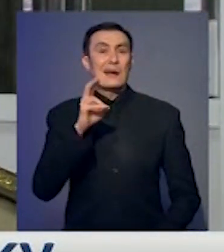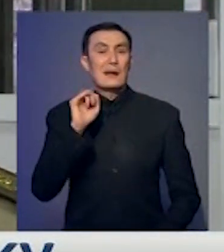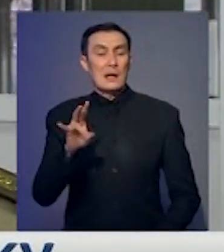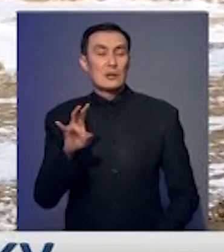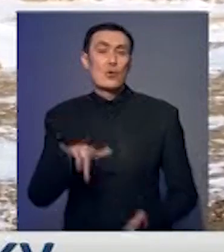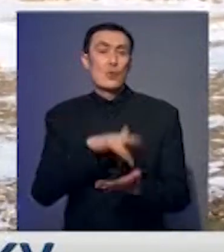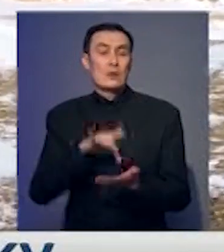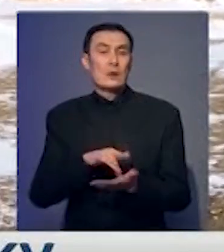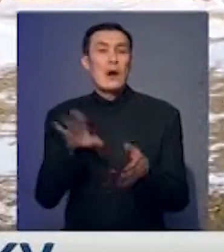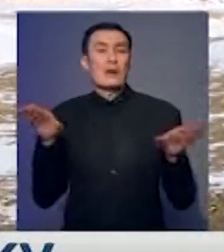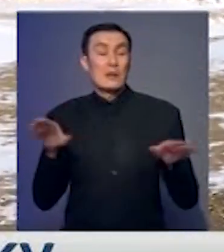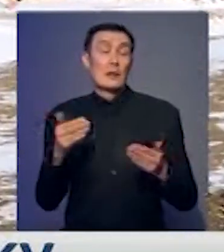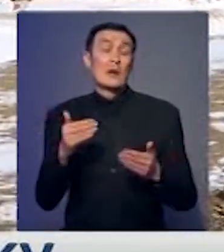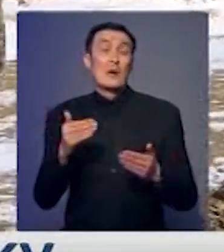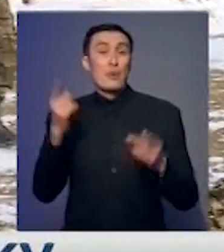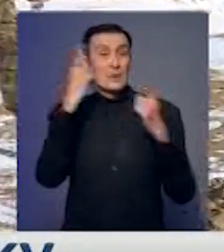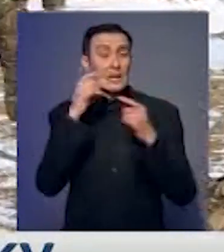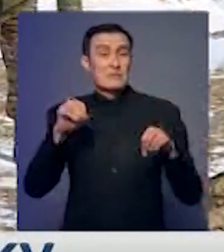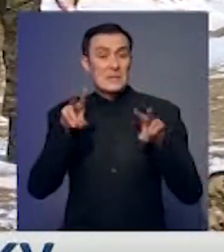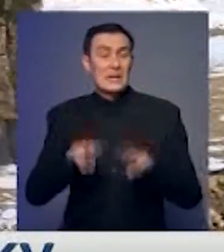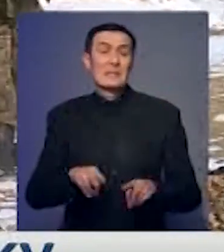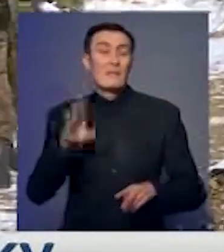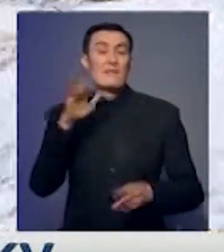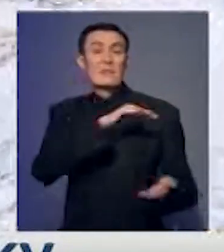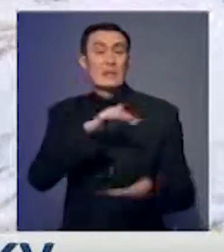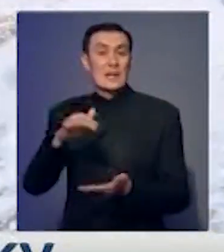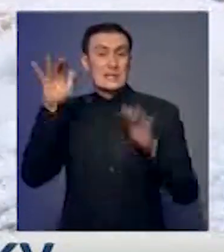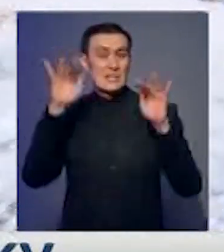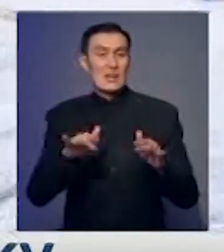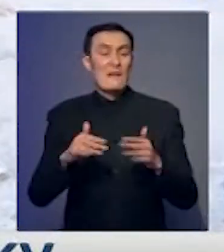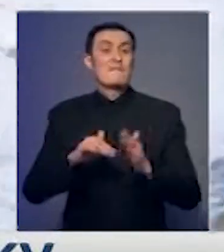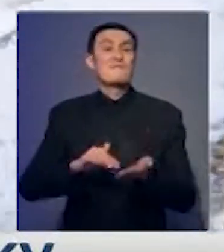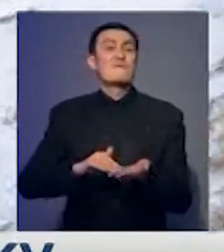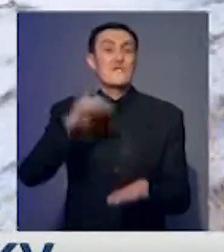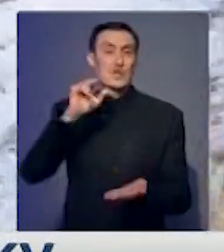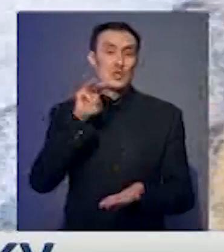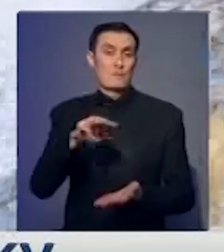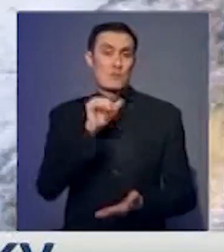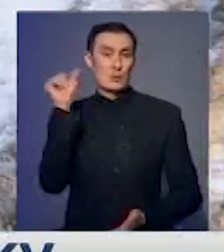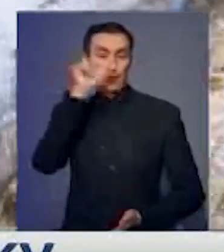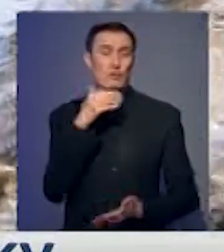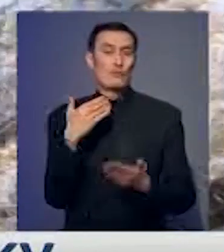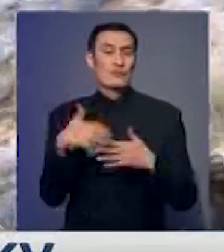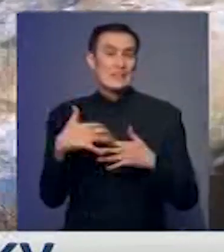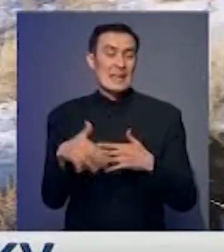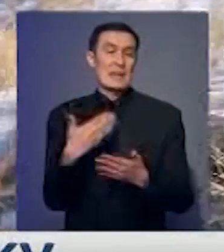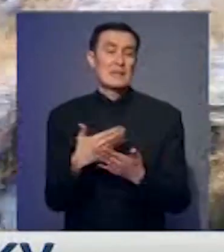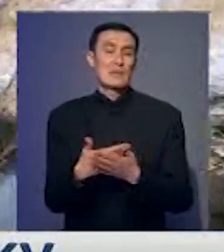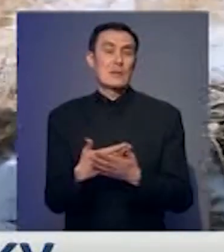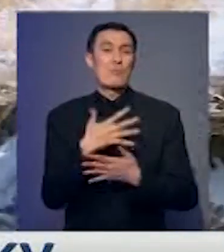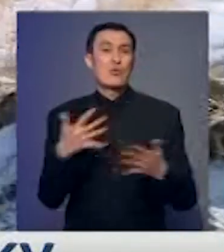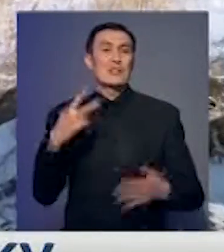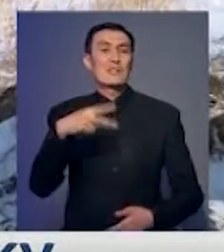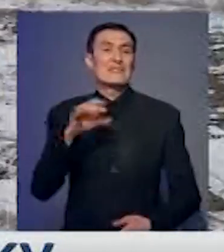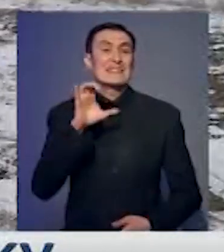городе Аркалы. По данным синоптиков, высота снежного покрова в этом году выше прошлогодних показателей. В среднем она составляет чуть больше